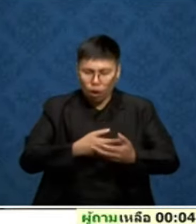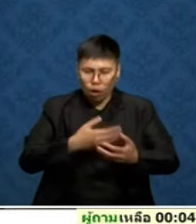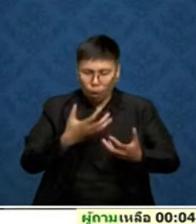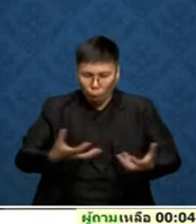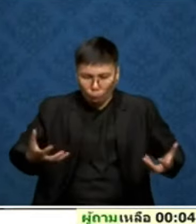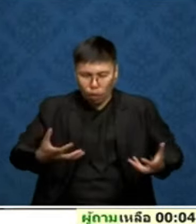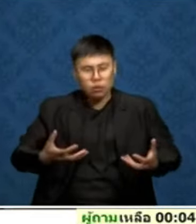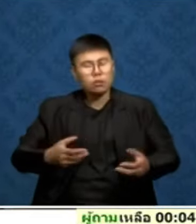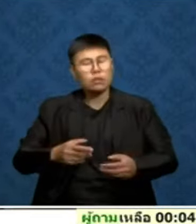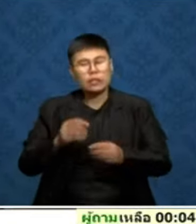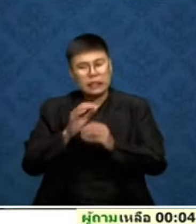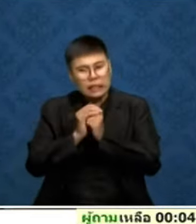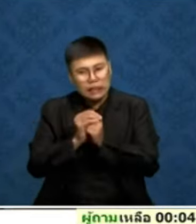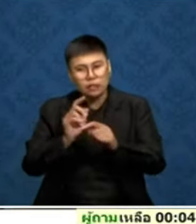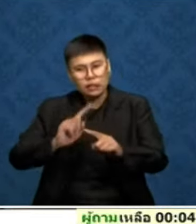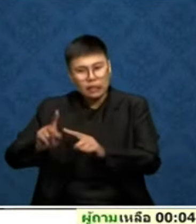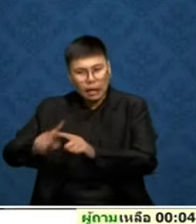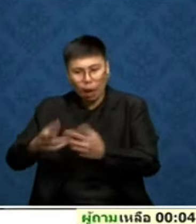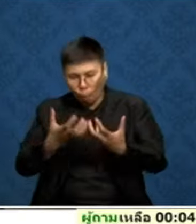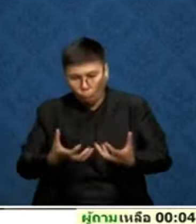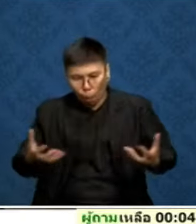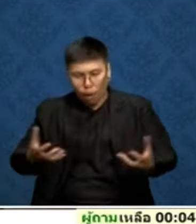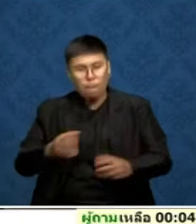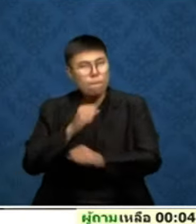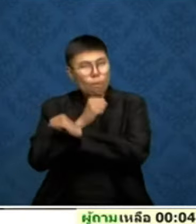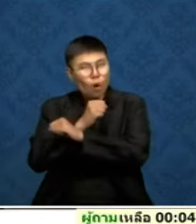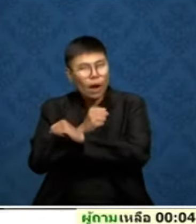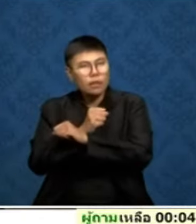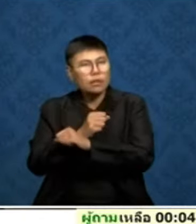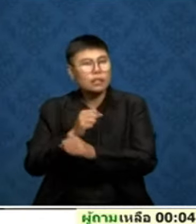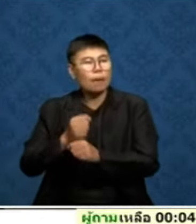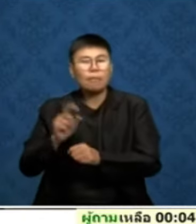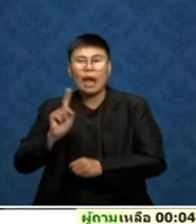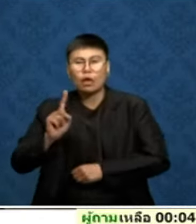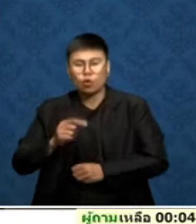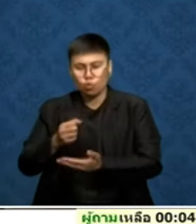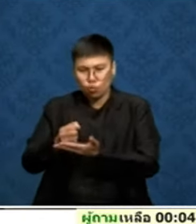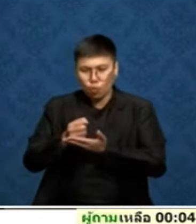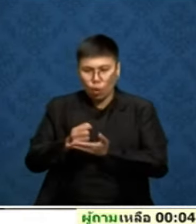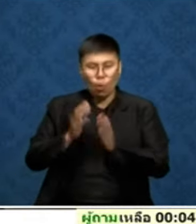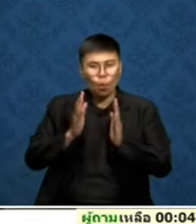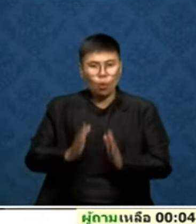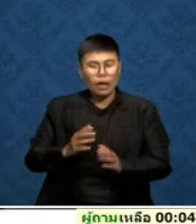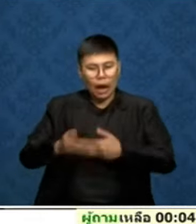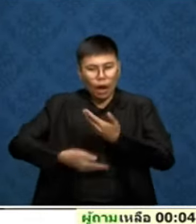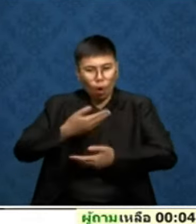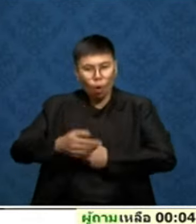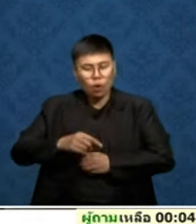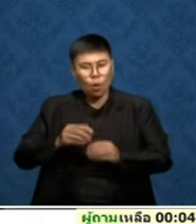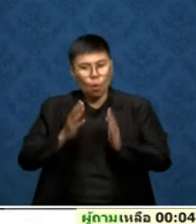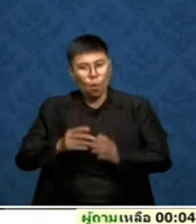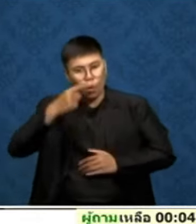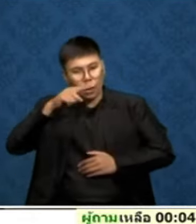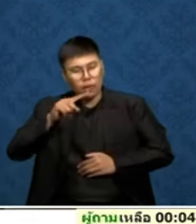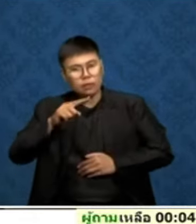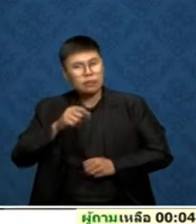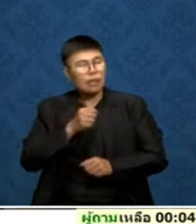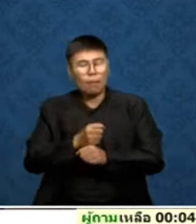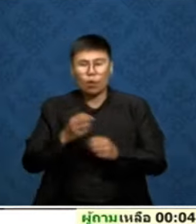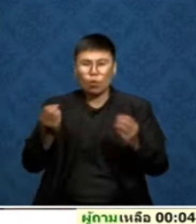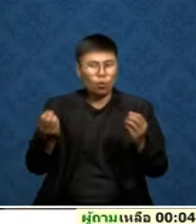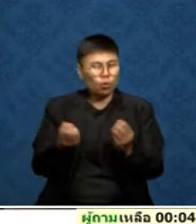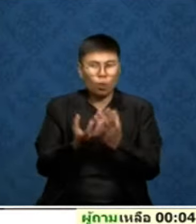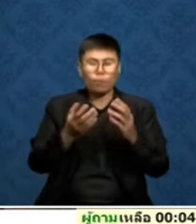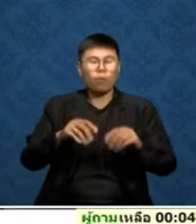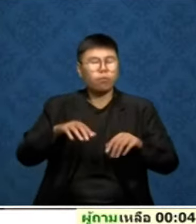างครับเราจะมีมาตรการใดที่จะป้องกันผู้ประกอบการไทยหรือเศรษฐกิจของประเทศไม่ให้เสียหายมากกว่านี้อย่าลืมน